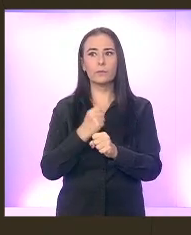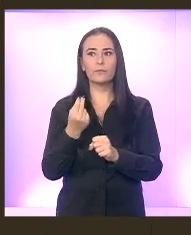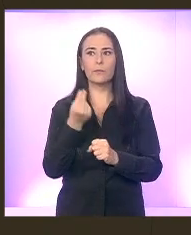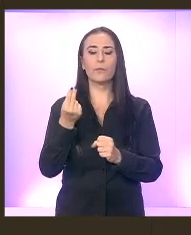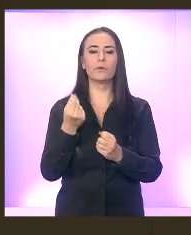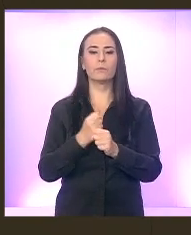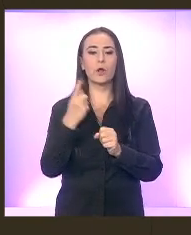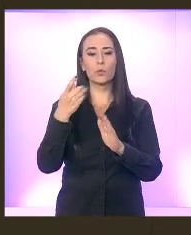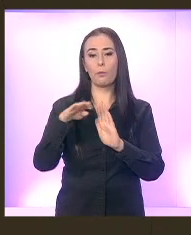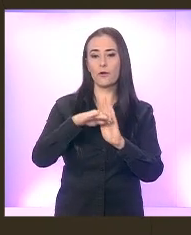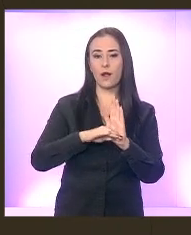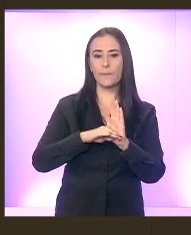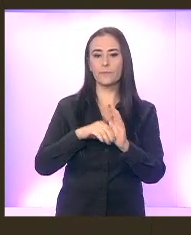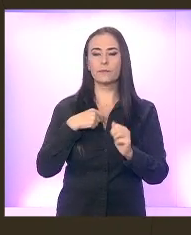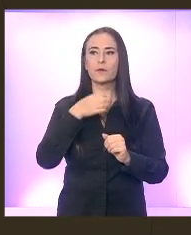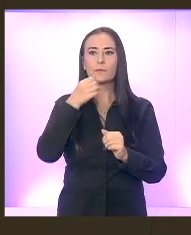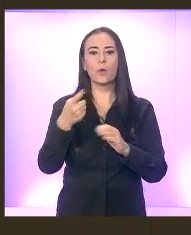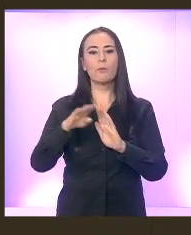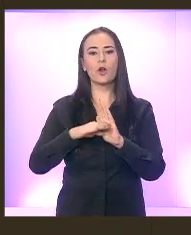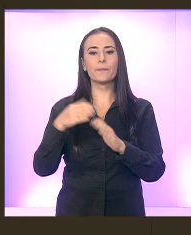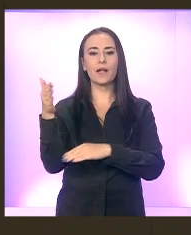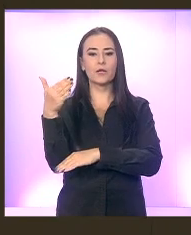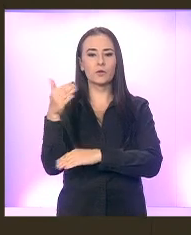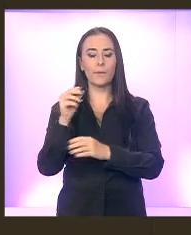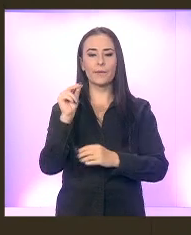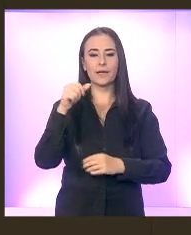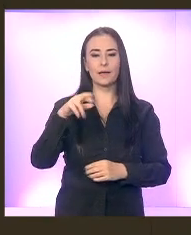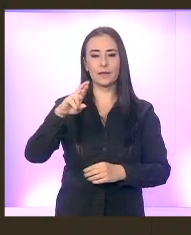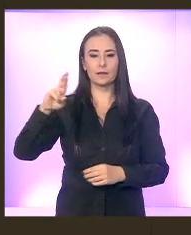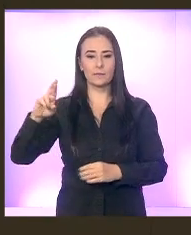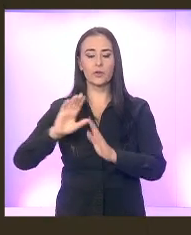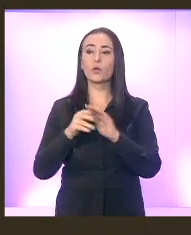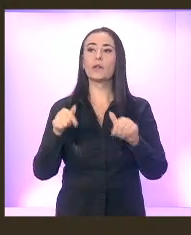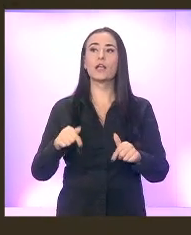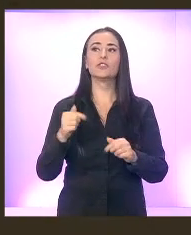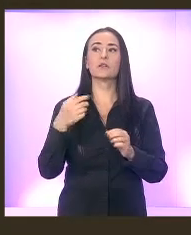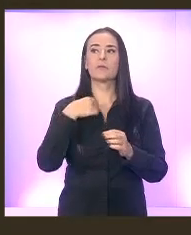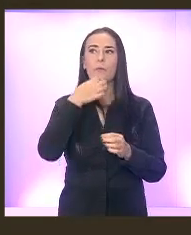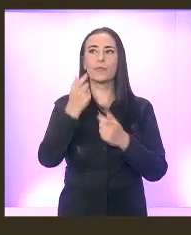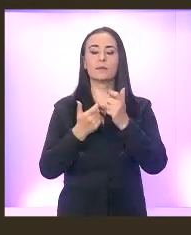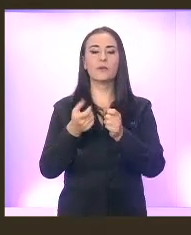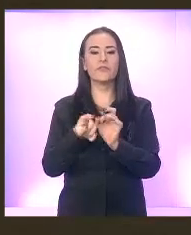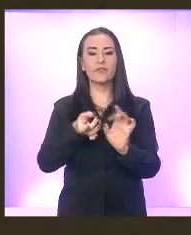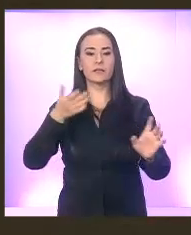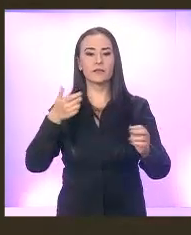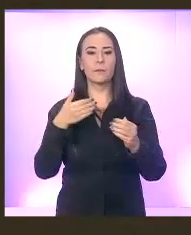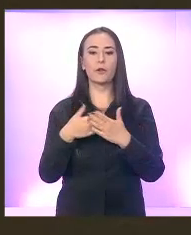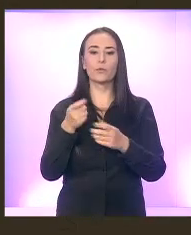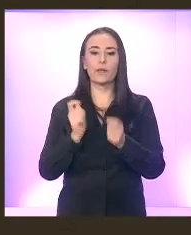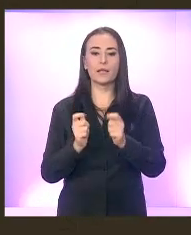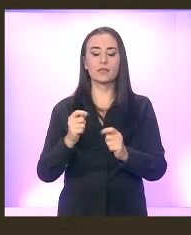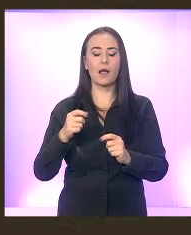fost introdus acest program prin Planul Național de Redresare și Reziliență. Practic avem șansa să vedem o creștere a vitezei de circulație a